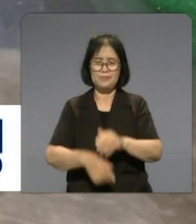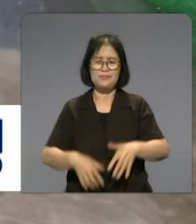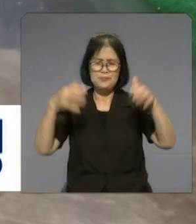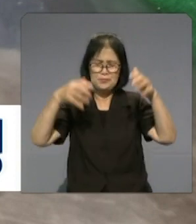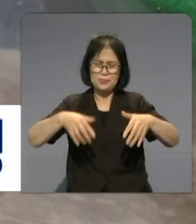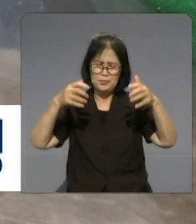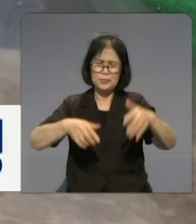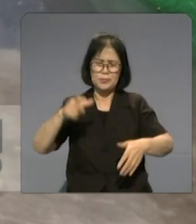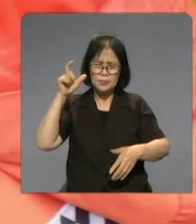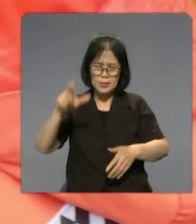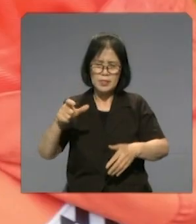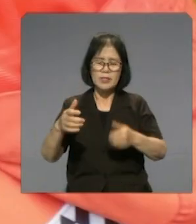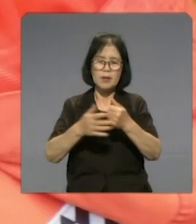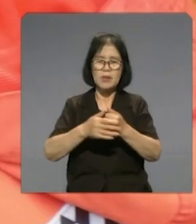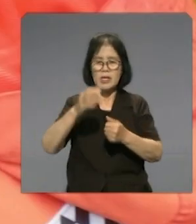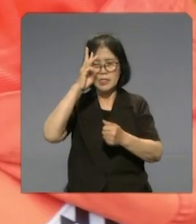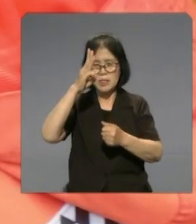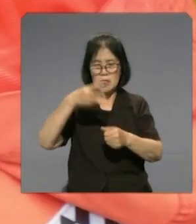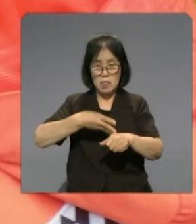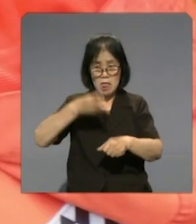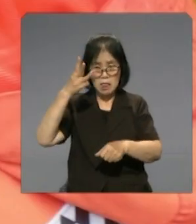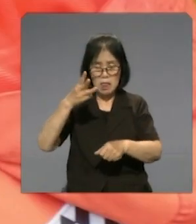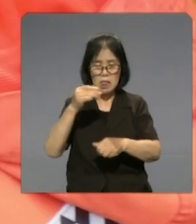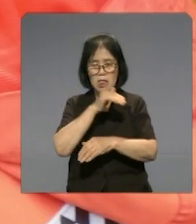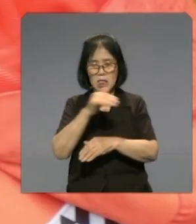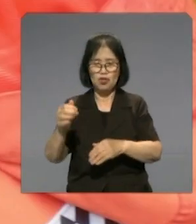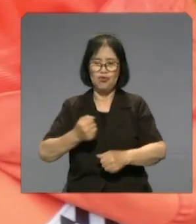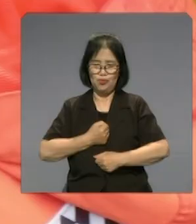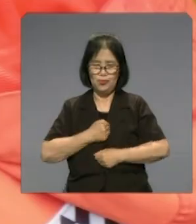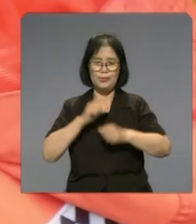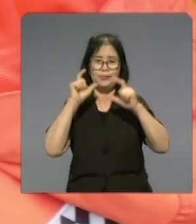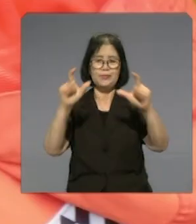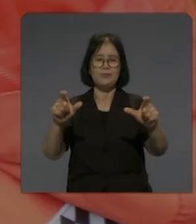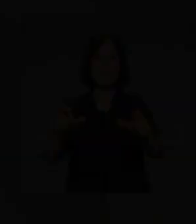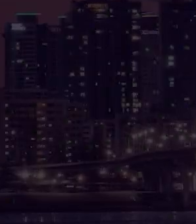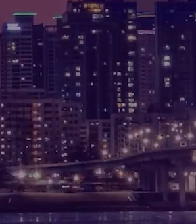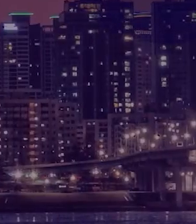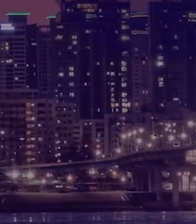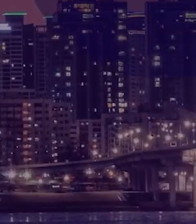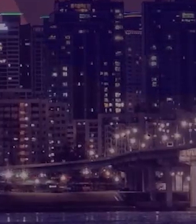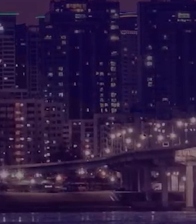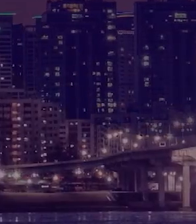빛줄기가 강해지면서 오후 3시 기준 인천시에는 호흡 경보가 발령됐습니다